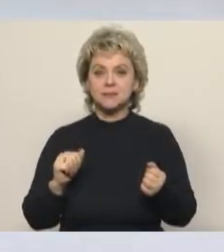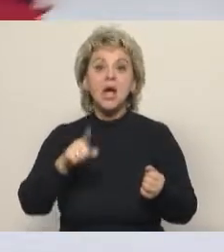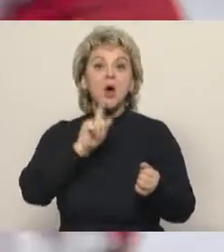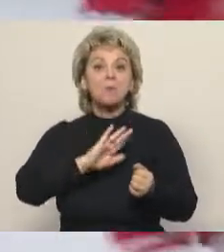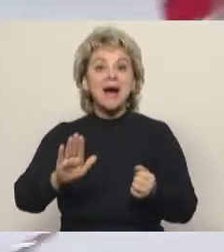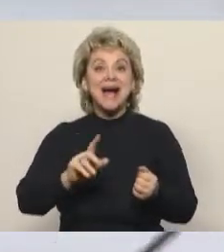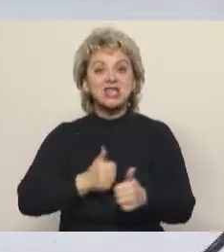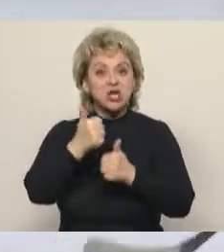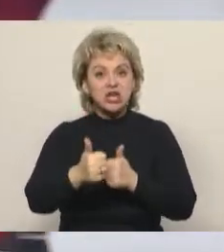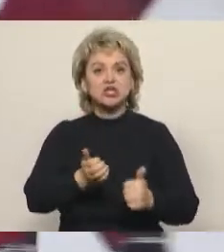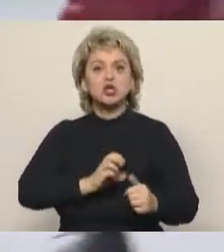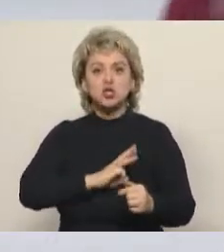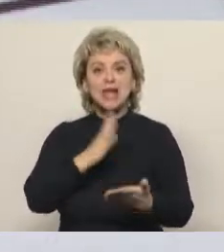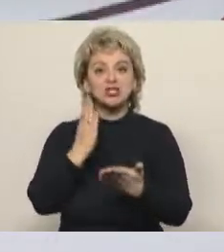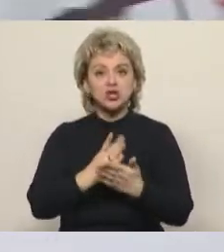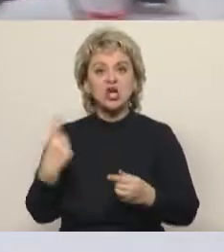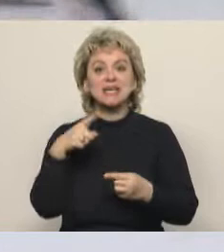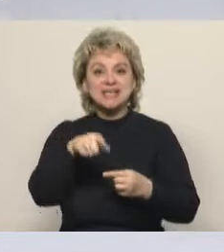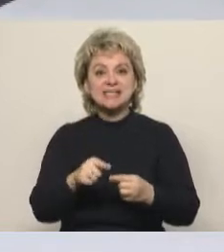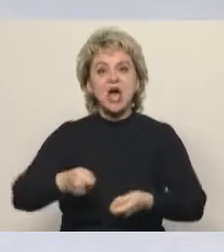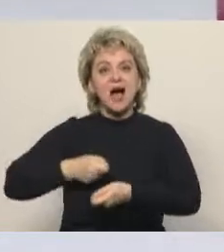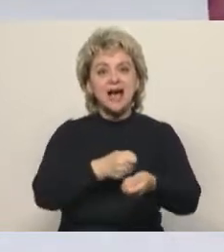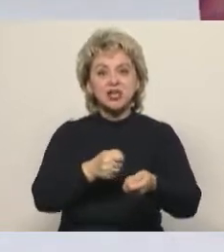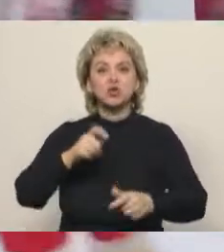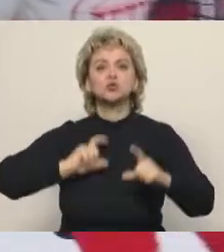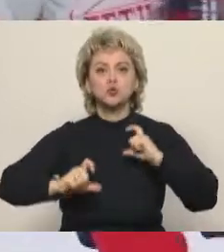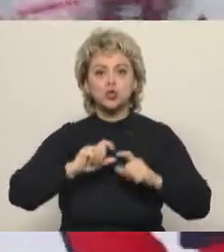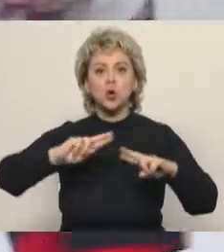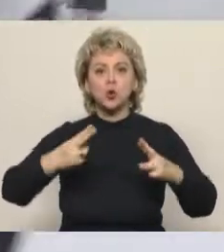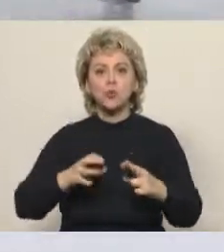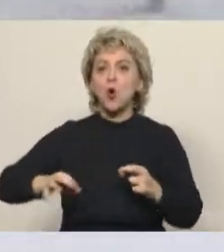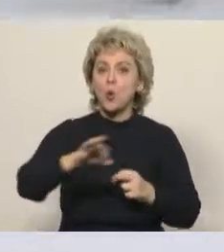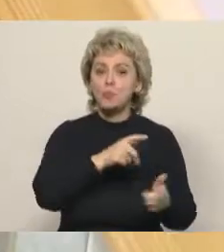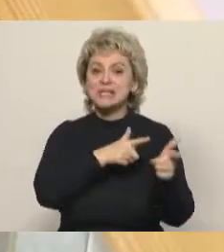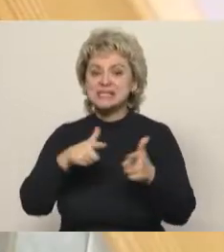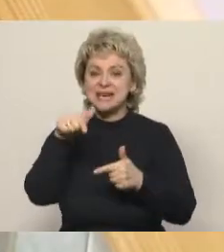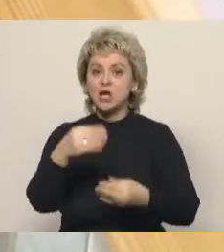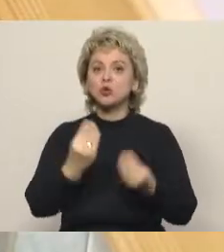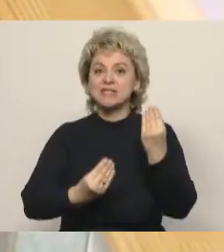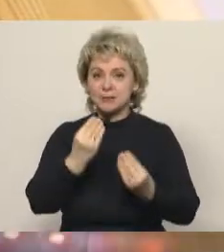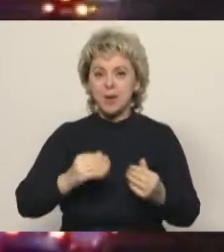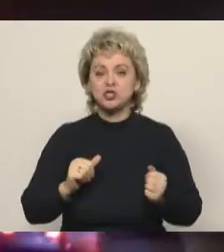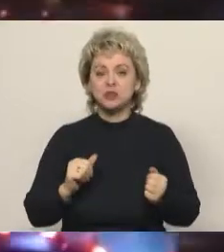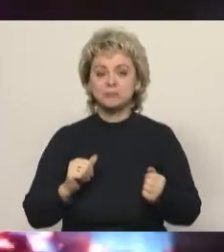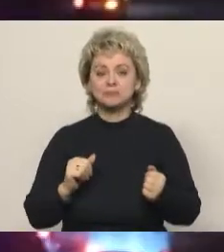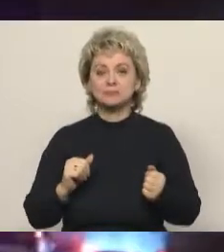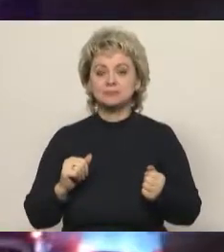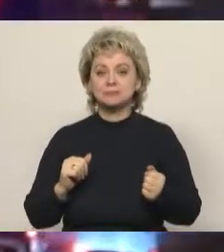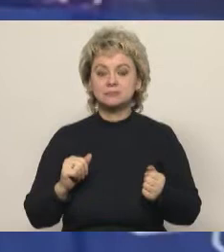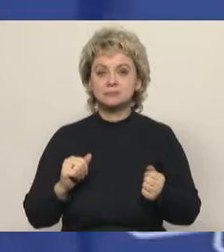Пока не лидеры, но желание есть. Единственный хоккейный студенческий клуб области готовится к матчам.